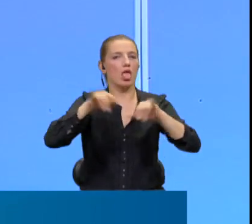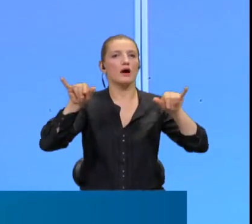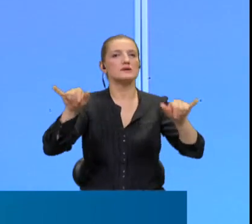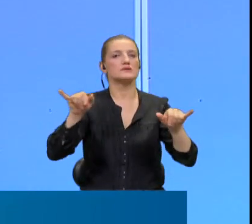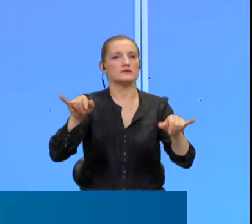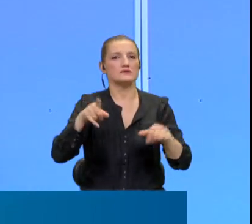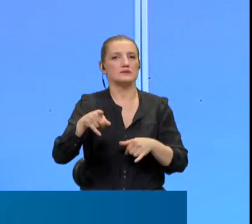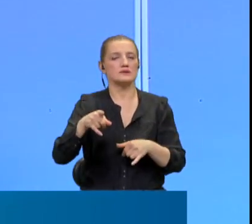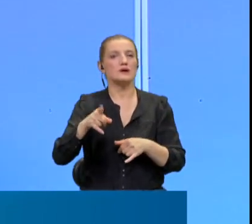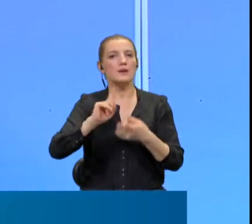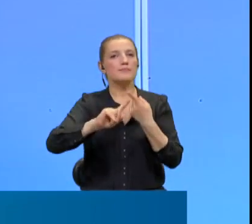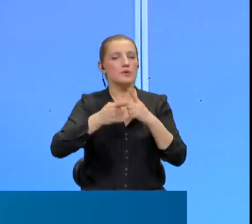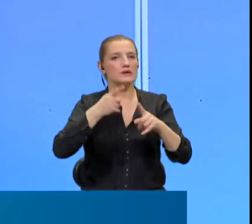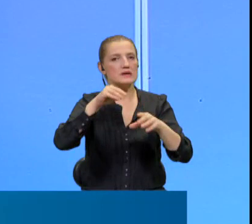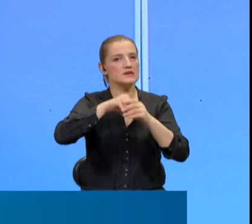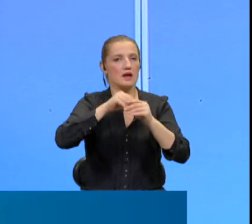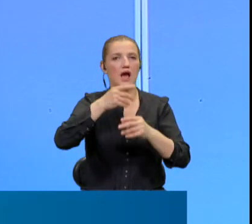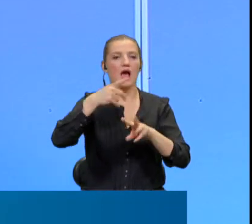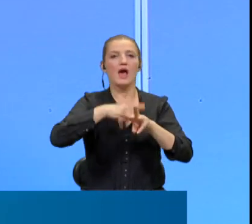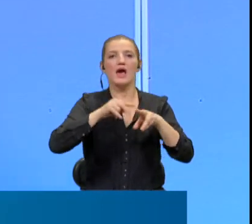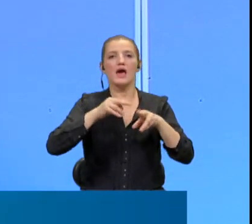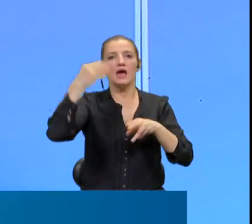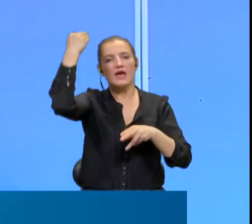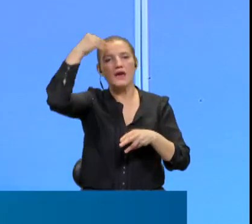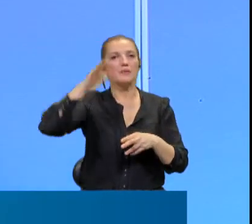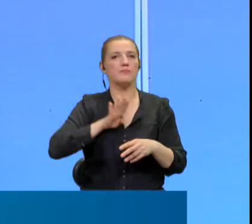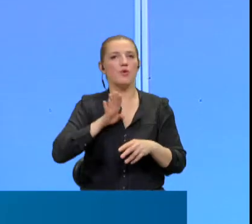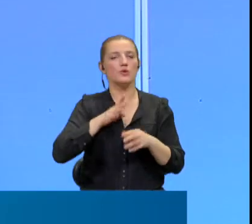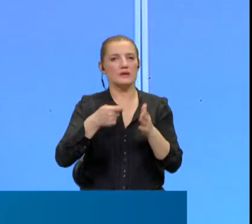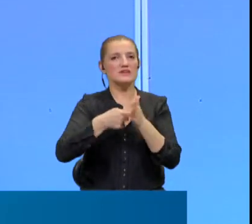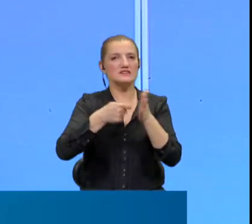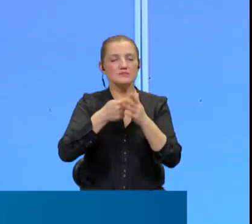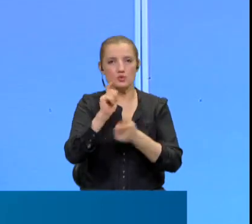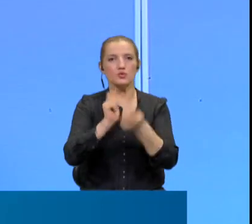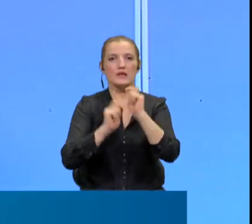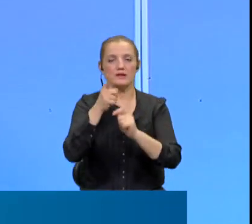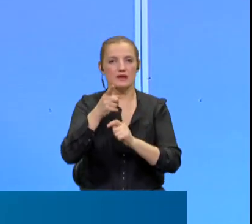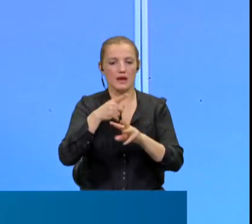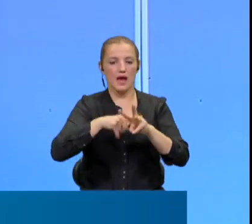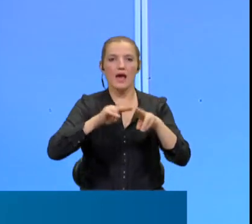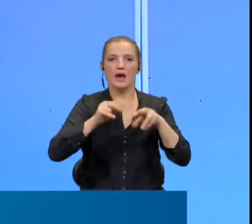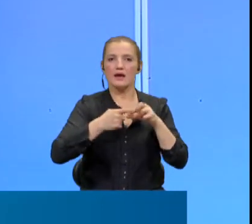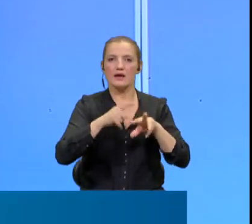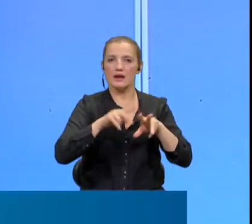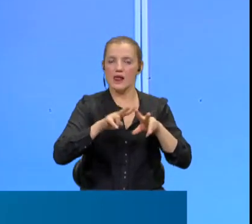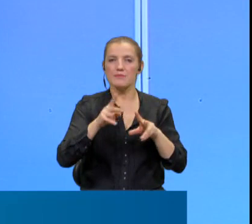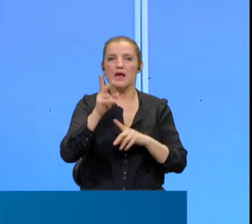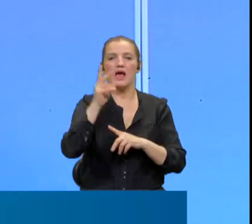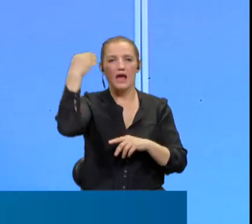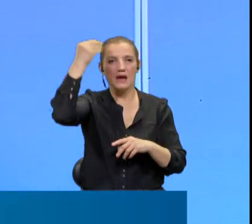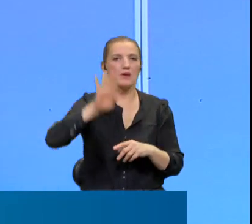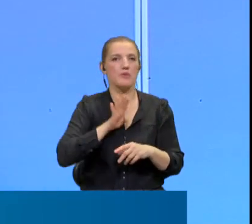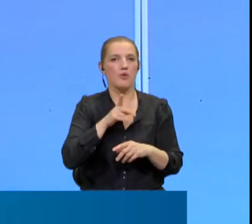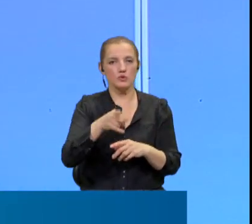geçerli yani Ekrem imamoğlu'nun ismini andığı zaman Ekrem İmamoğlu içinde Ekrem İmamoğlu geçen bir